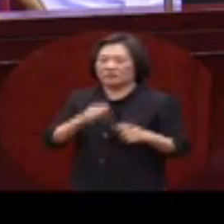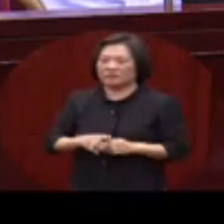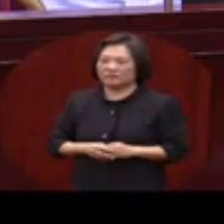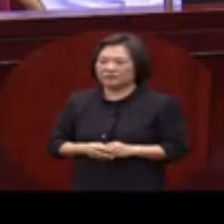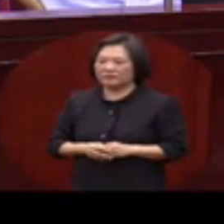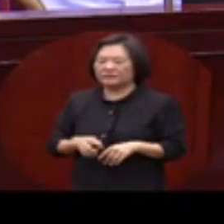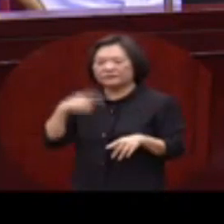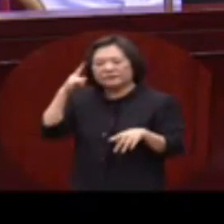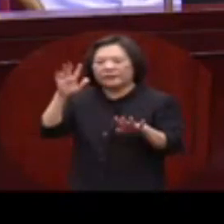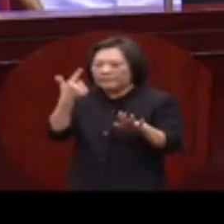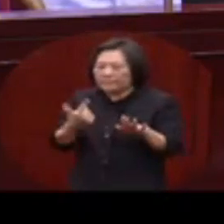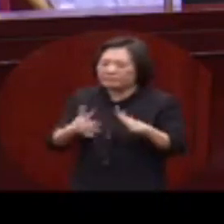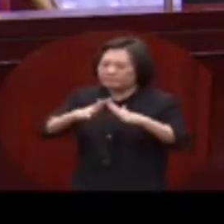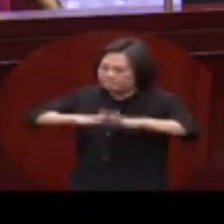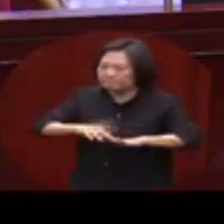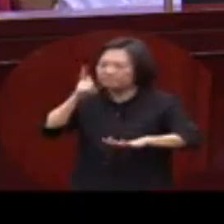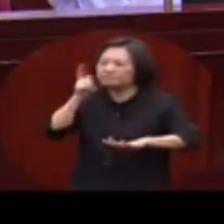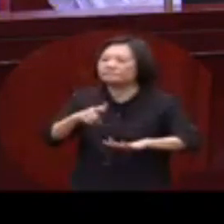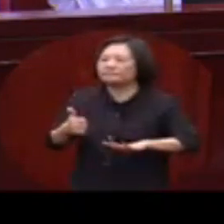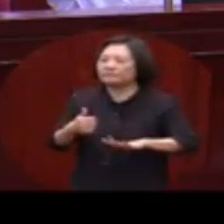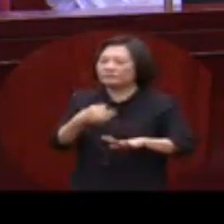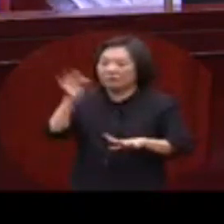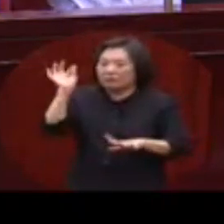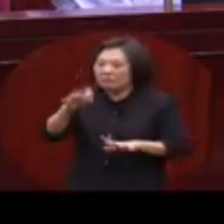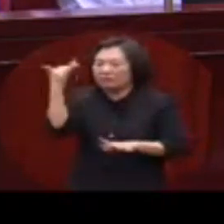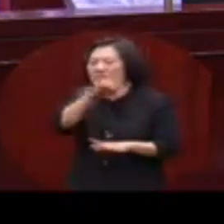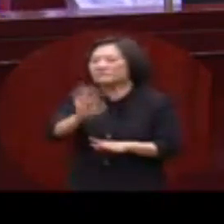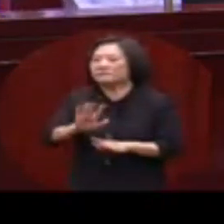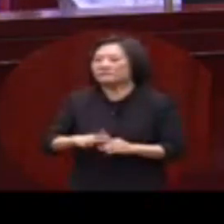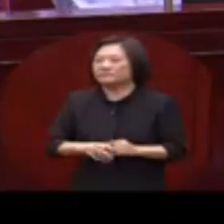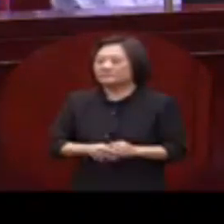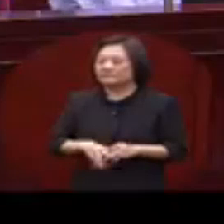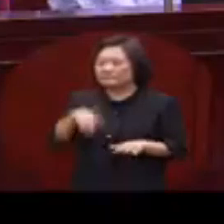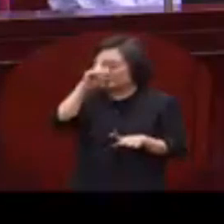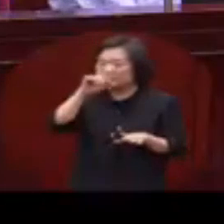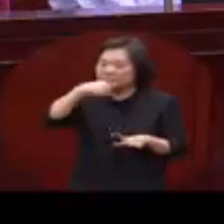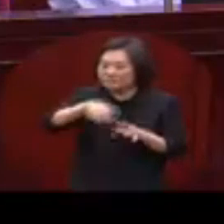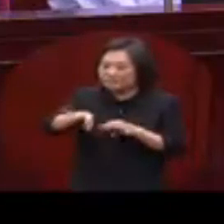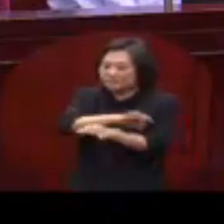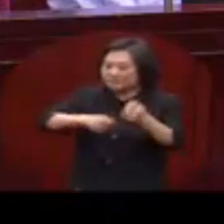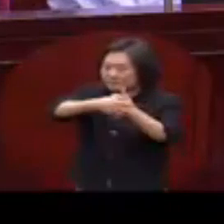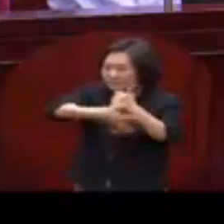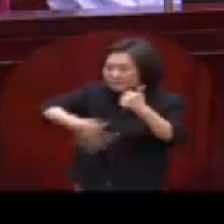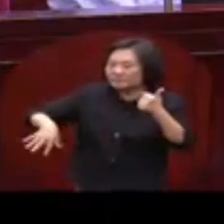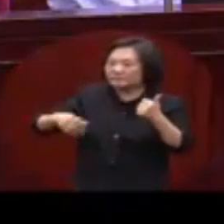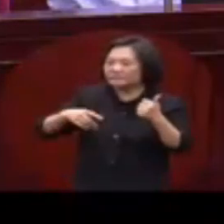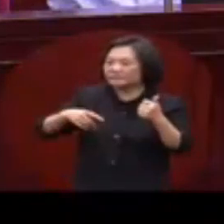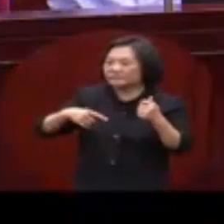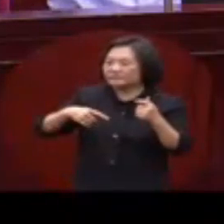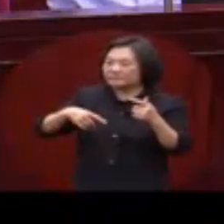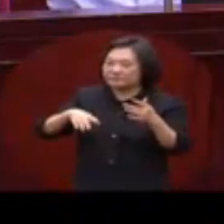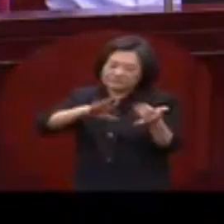稳步前进就好。所以我们开始希望说如何让台湾的产业去这个南洋新南向政